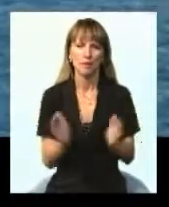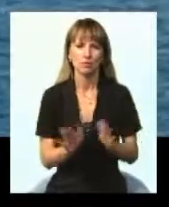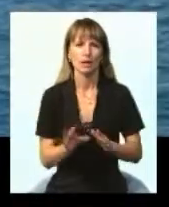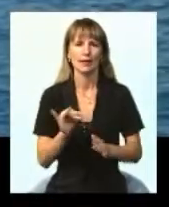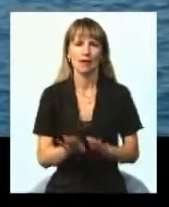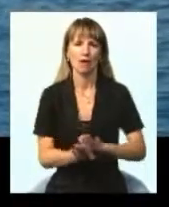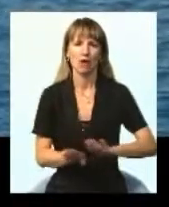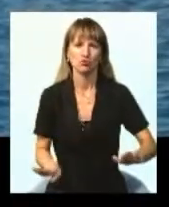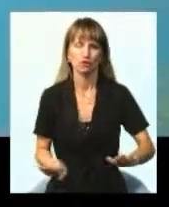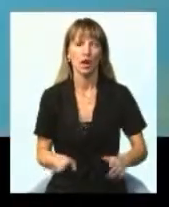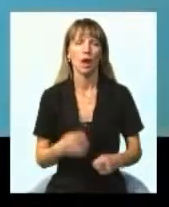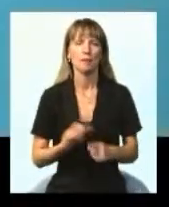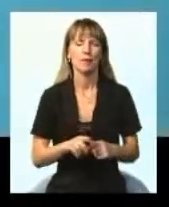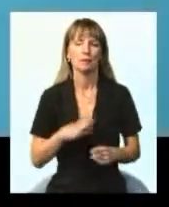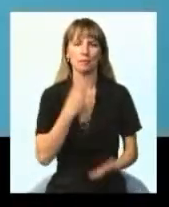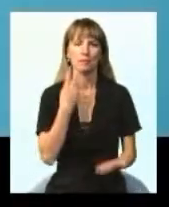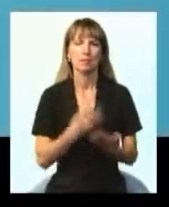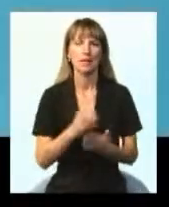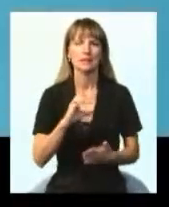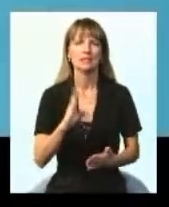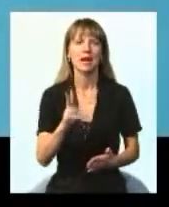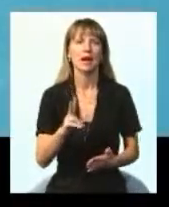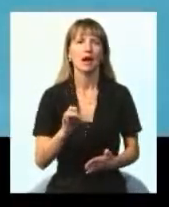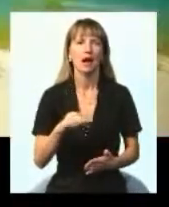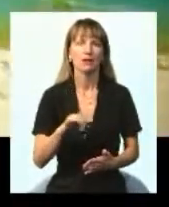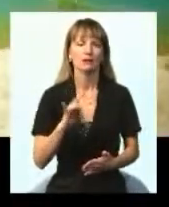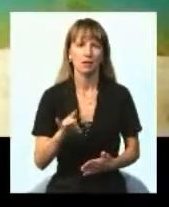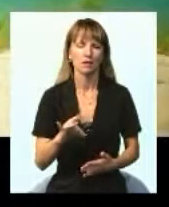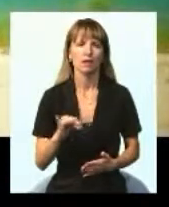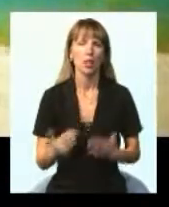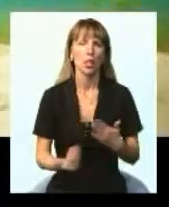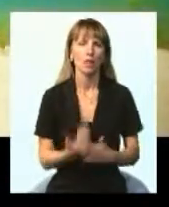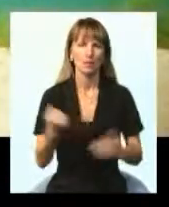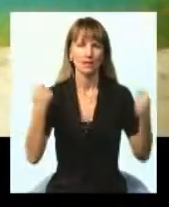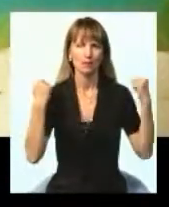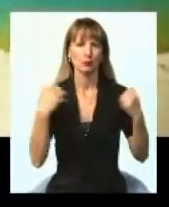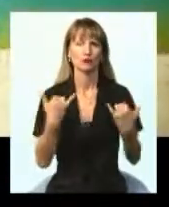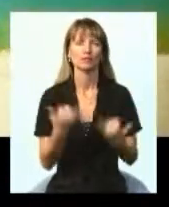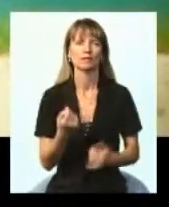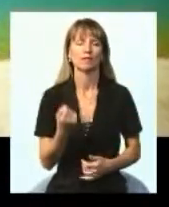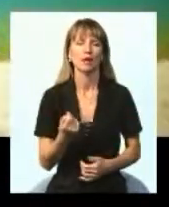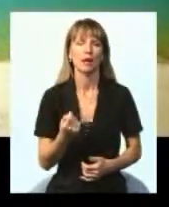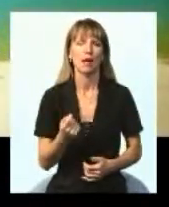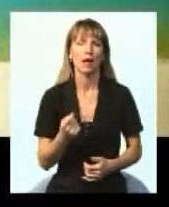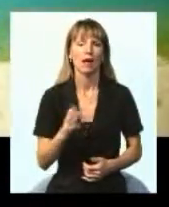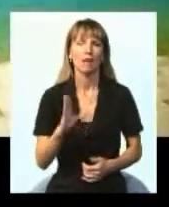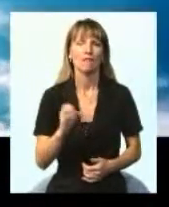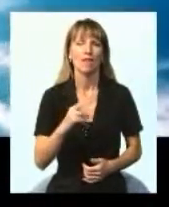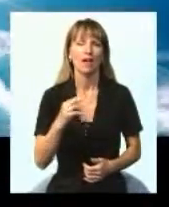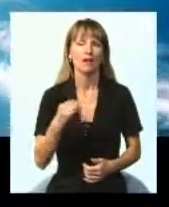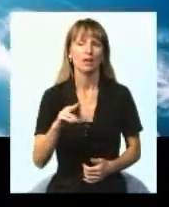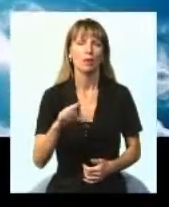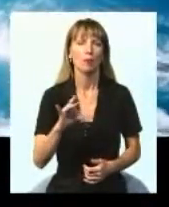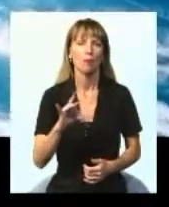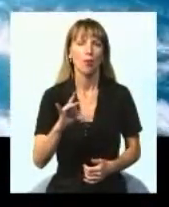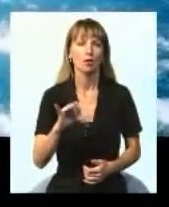Тож світові був представлений так званий скарфер і новий вид спорту. А тепер трохи вейкбордингової термінології.